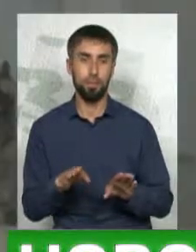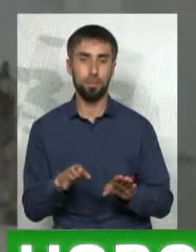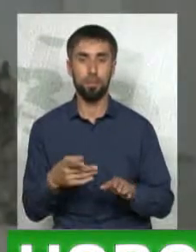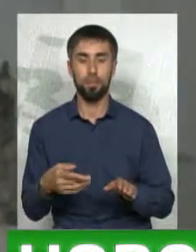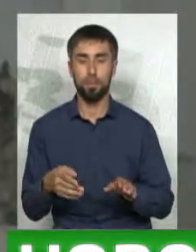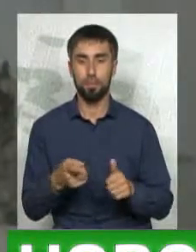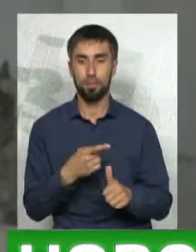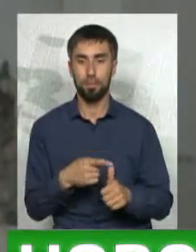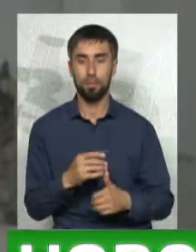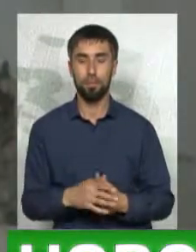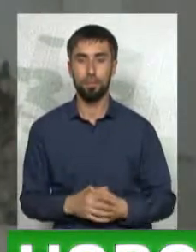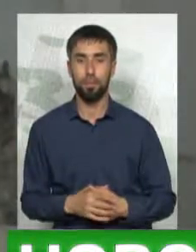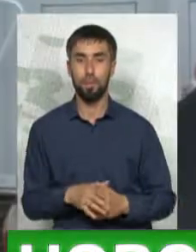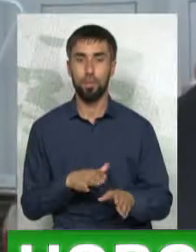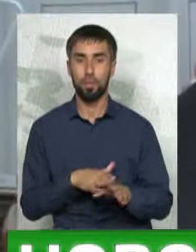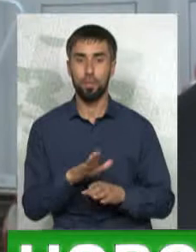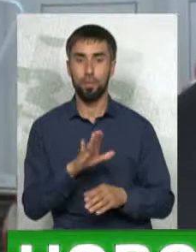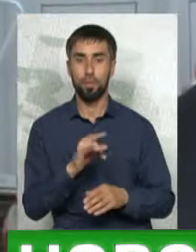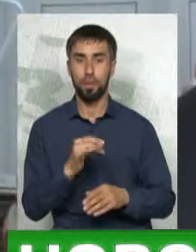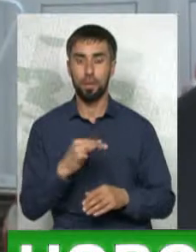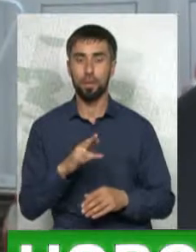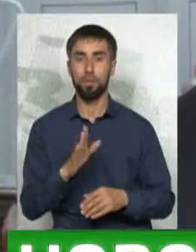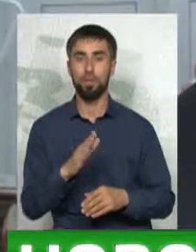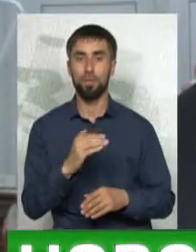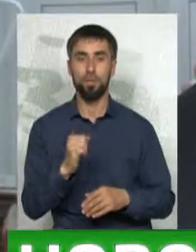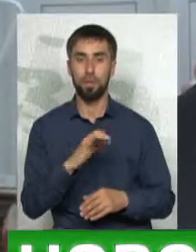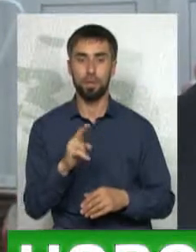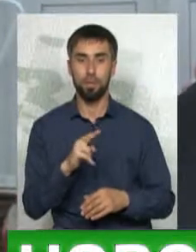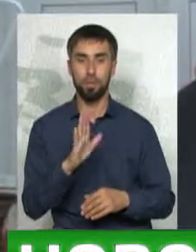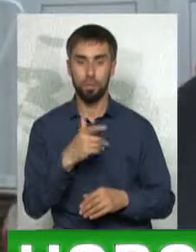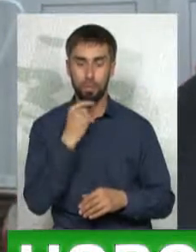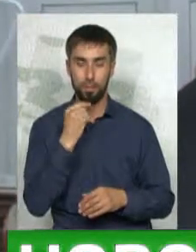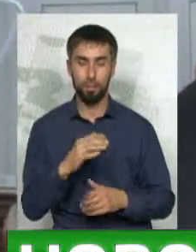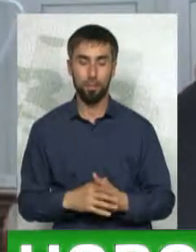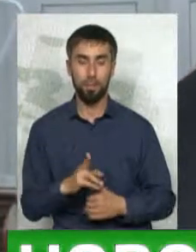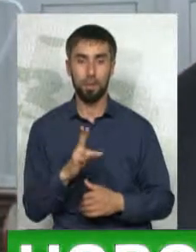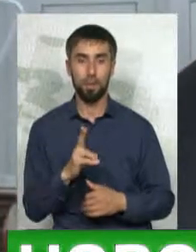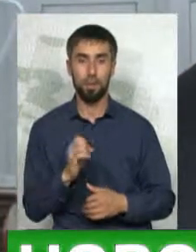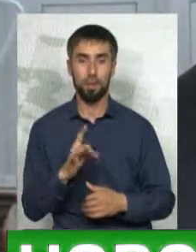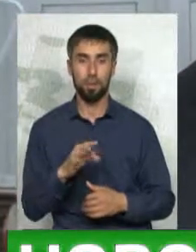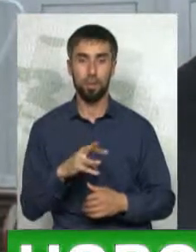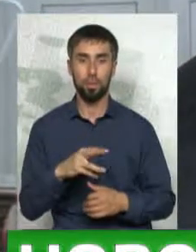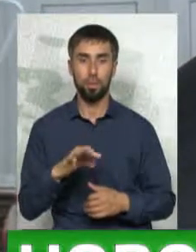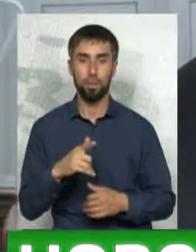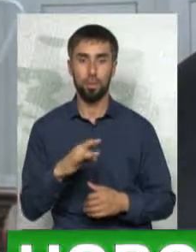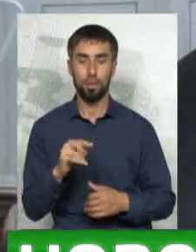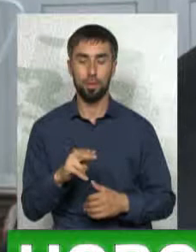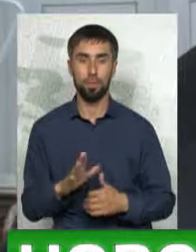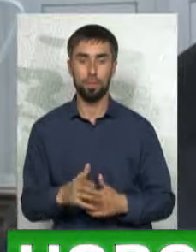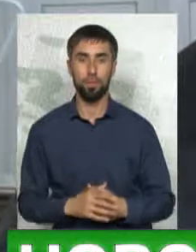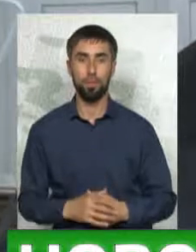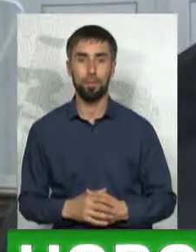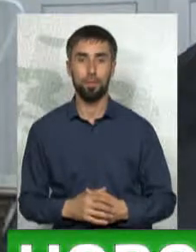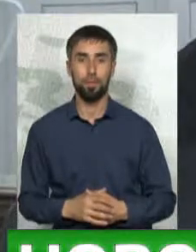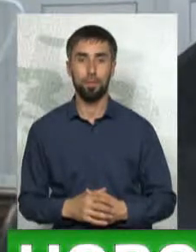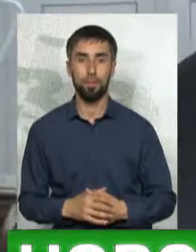его. Полностью идем, вентилируем фасадку, где-то керамические, керамогранитные. Керамогранитные фасадку, где полностью.